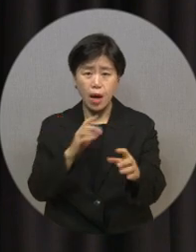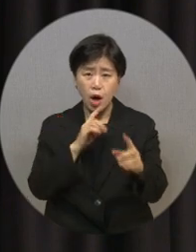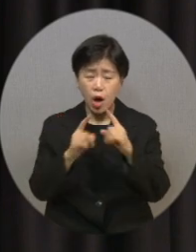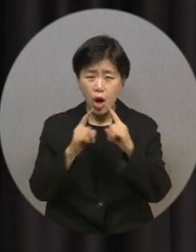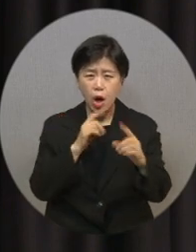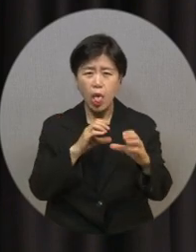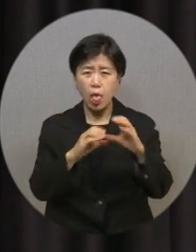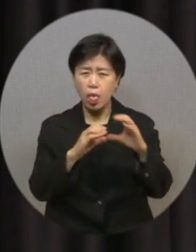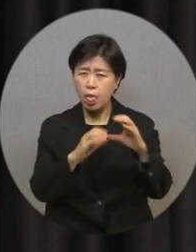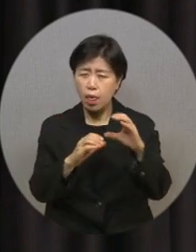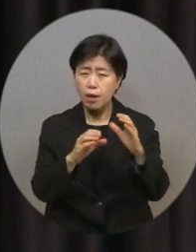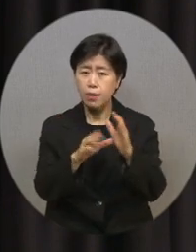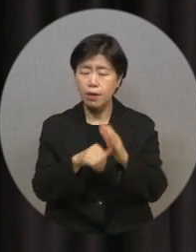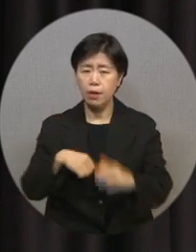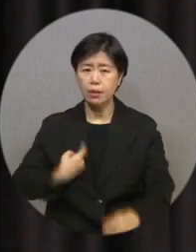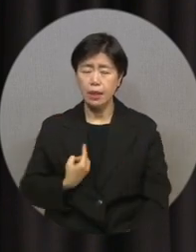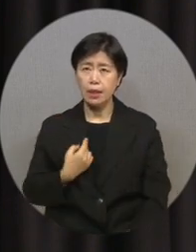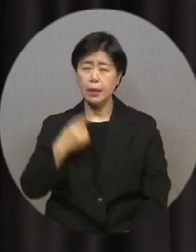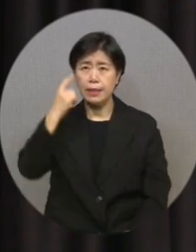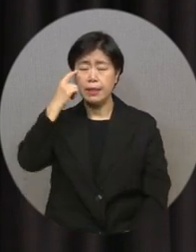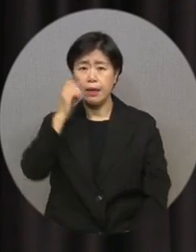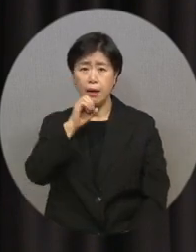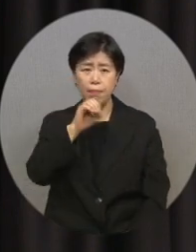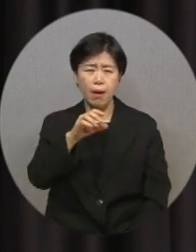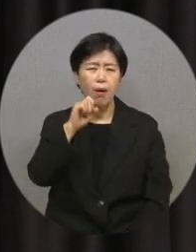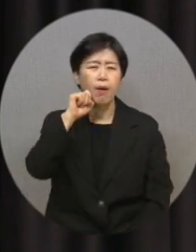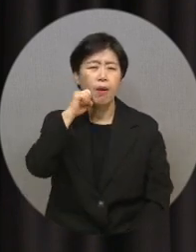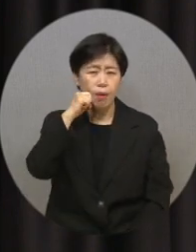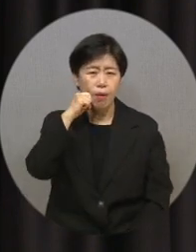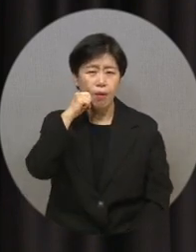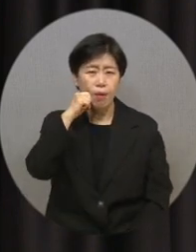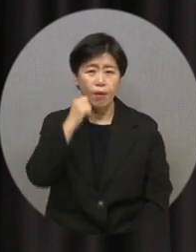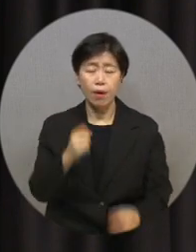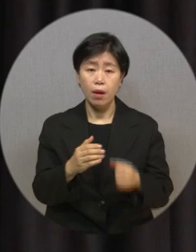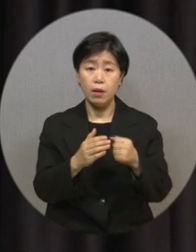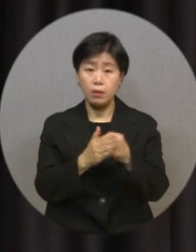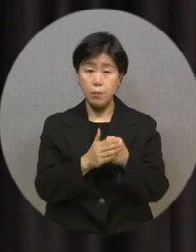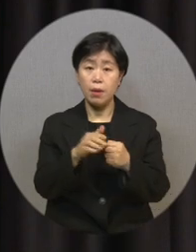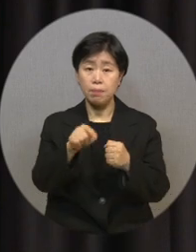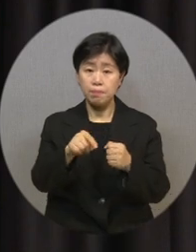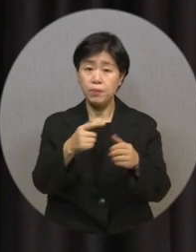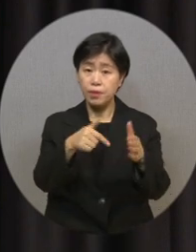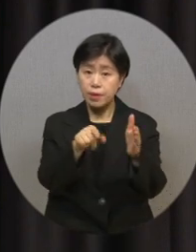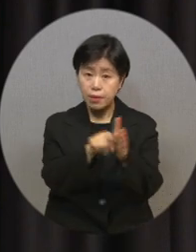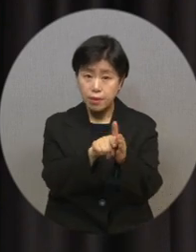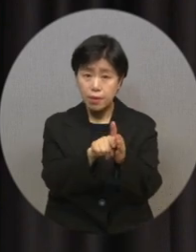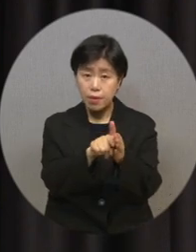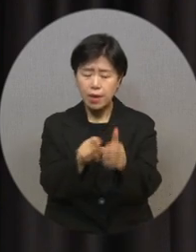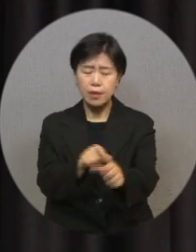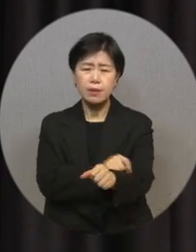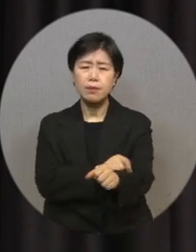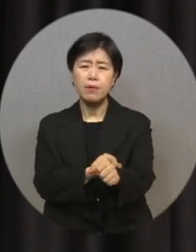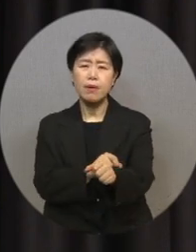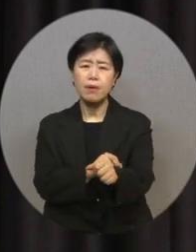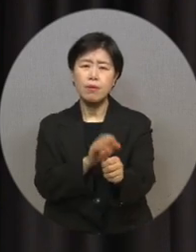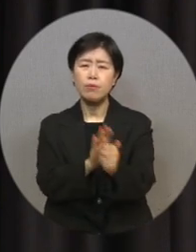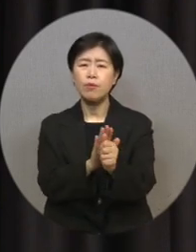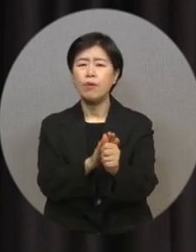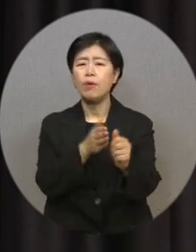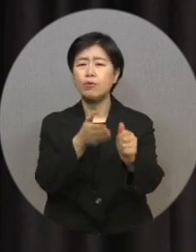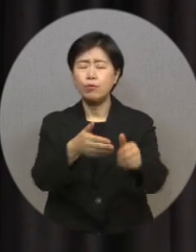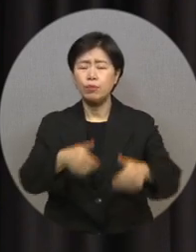조금 자기 의사 표현을 하기가 어려우니까 그분들을 위한 벌도 지원 체계를 갖춰 달라라고